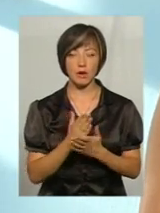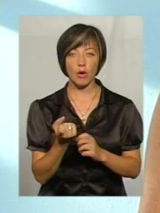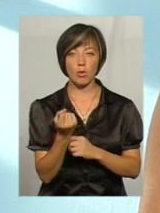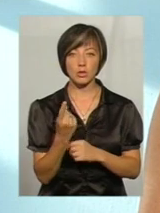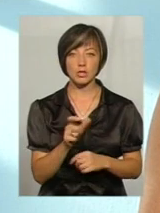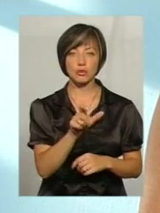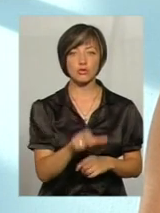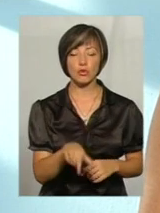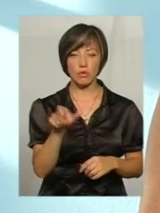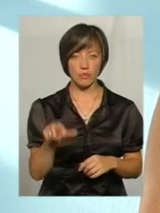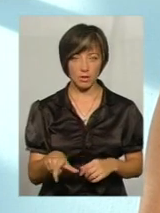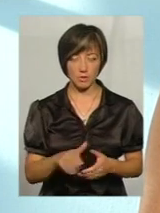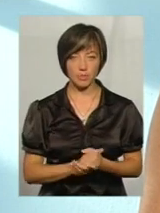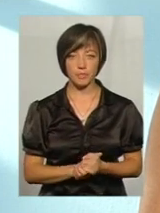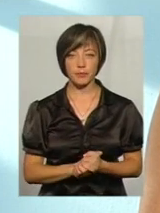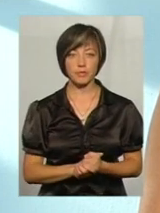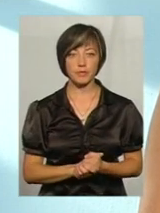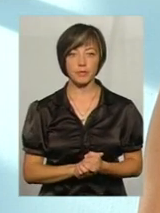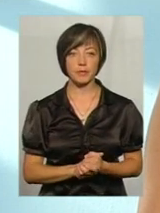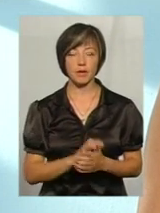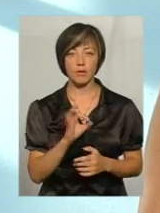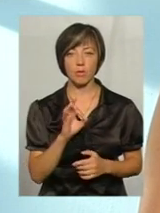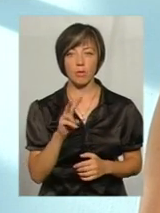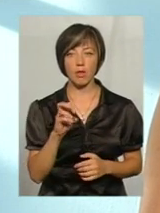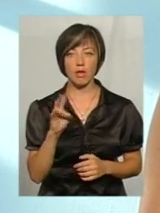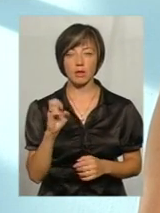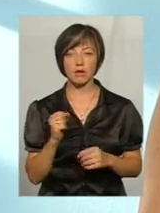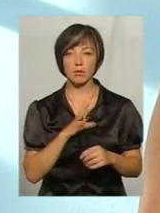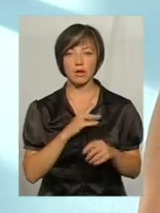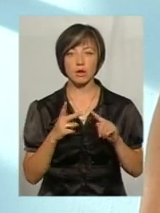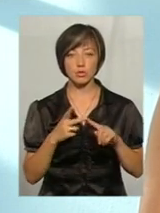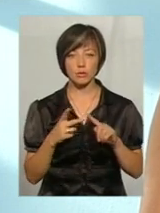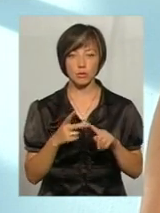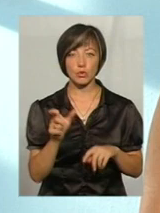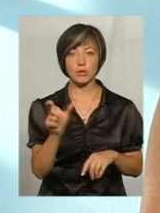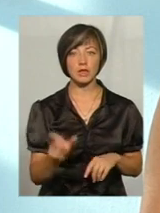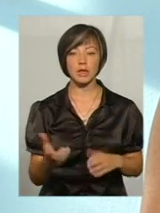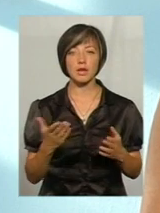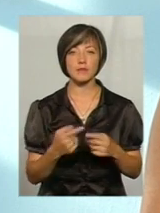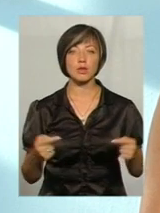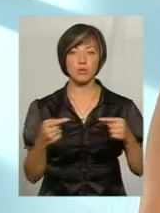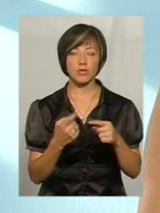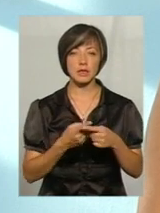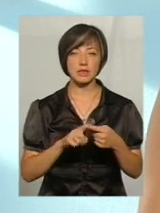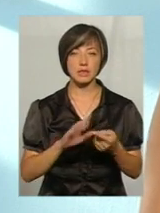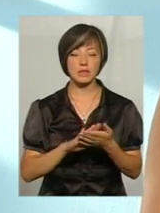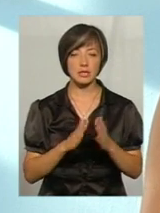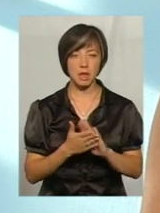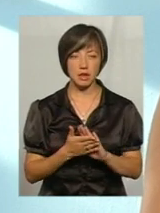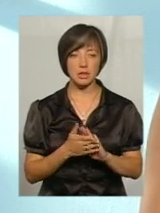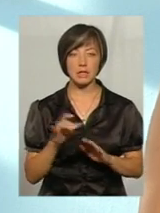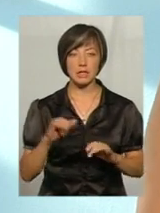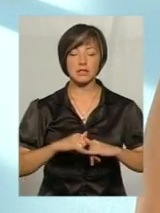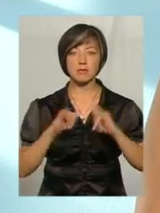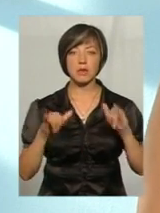чоловік. Ось, от Олена була другою людиною, якій встановили цей статус. І